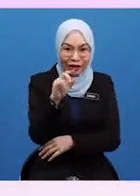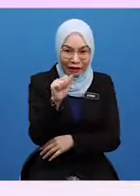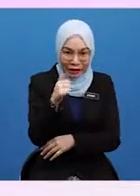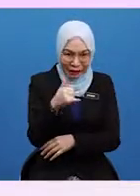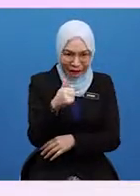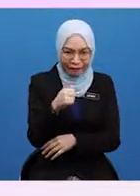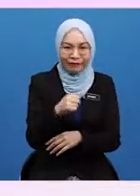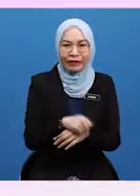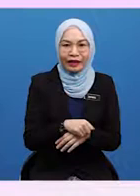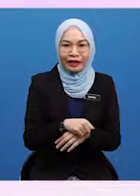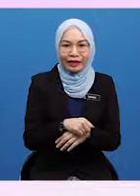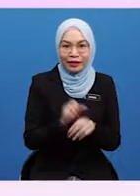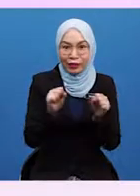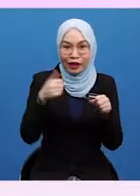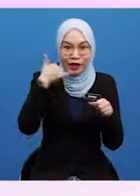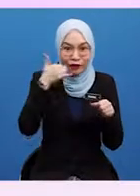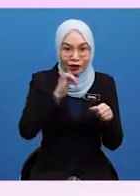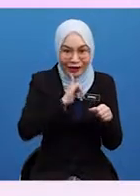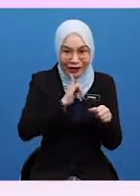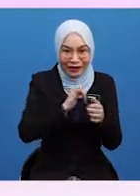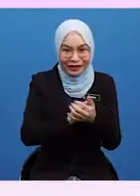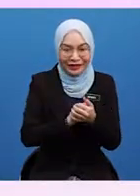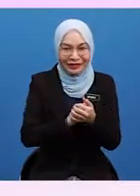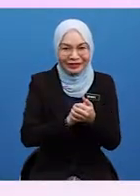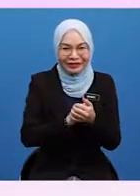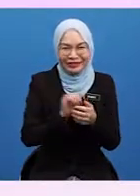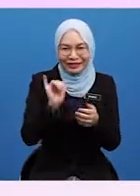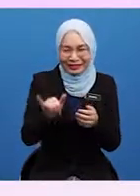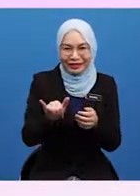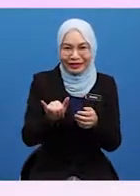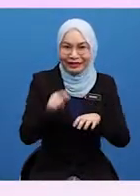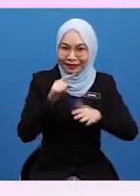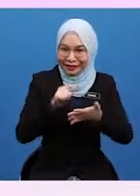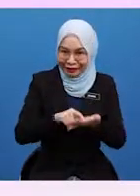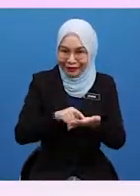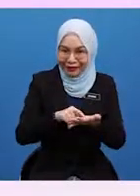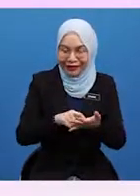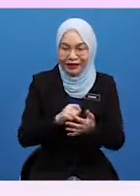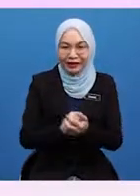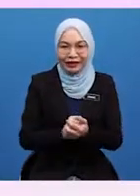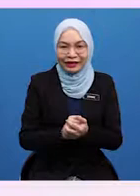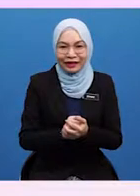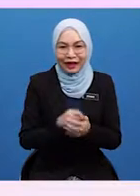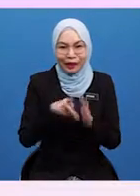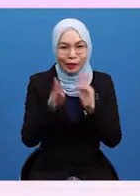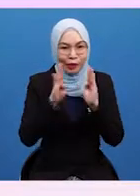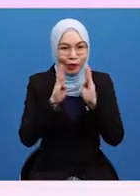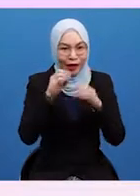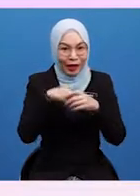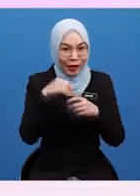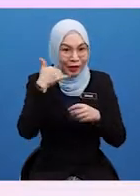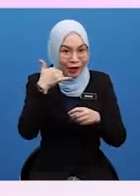terima kasih yo yo ini dia yang kita akan pelajari hari ini